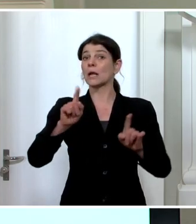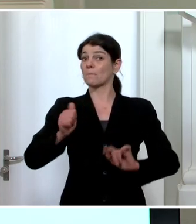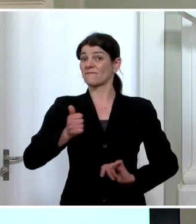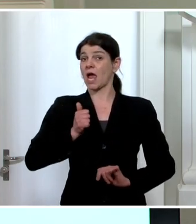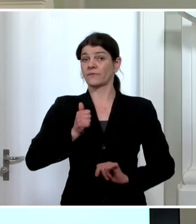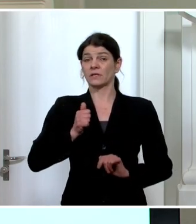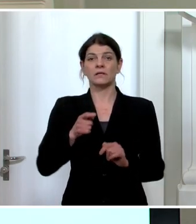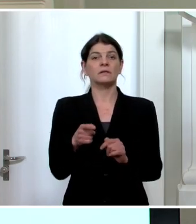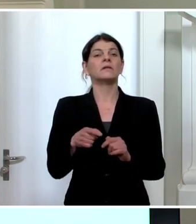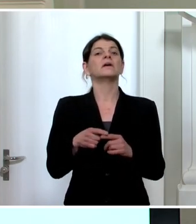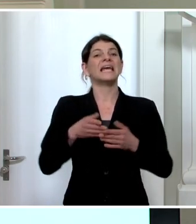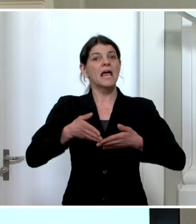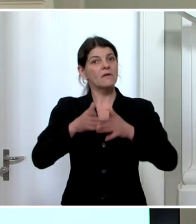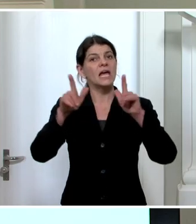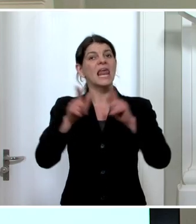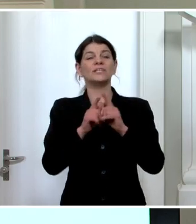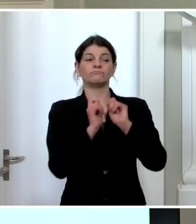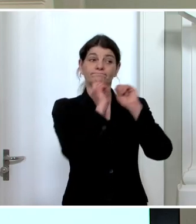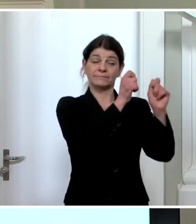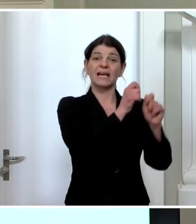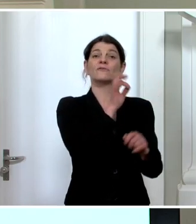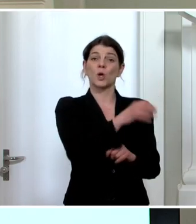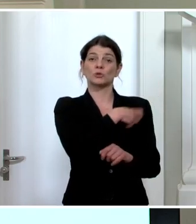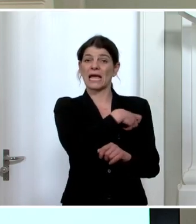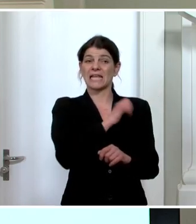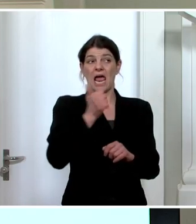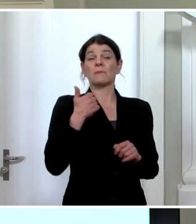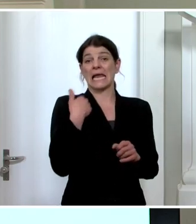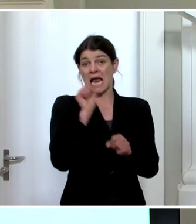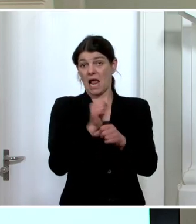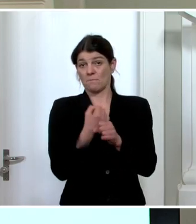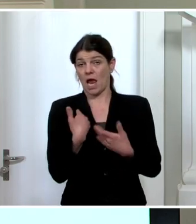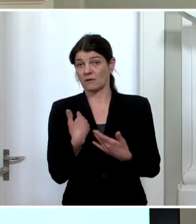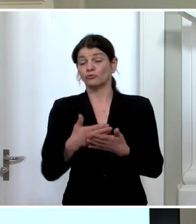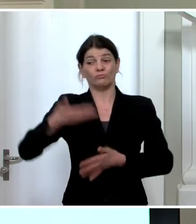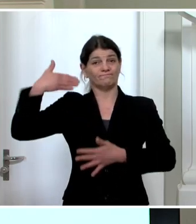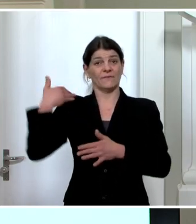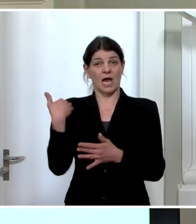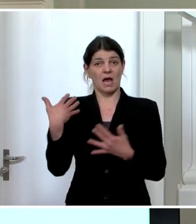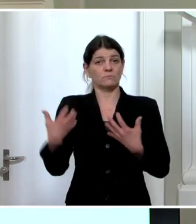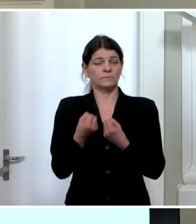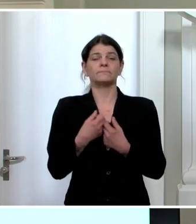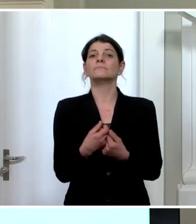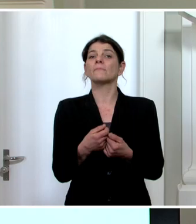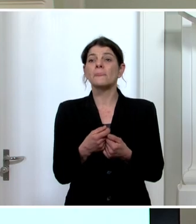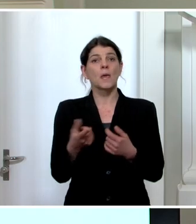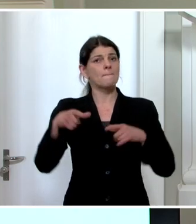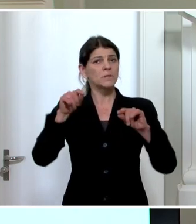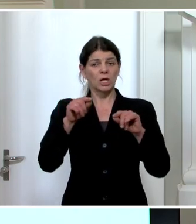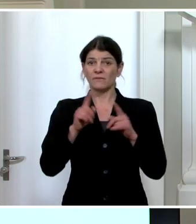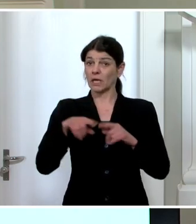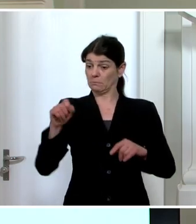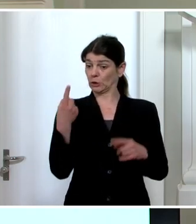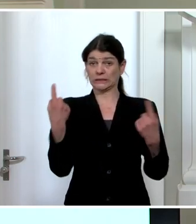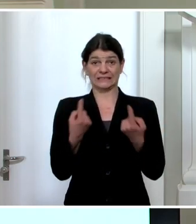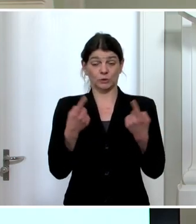Hilfeleistungsersuch an die Armee in der Schweiz richten können. Das bedeutet, dass wir in einer außerordentlichen Lage, wie